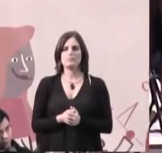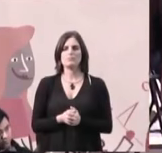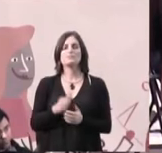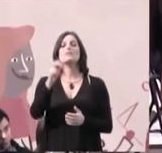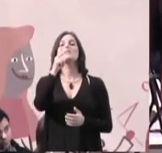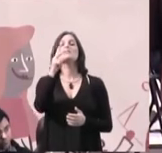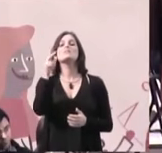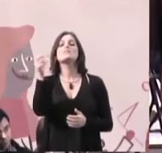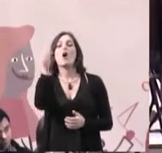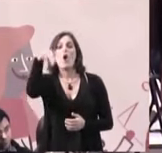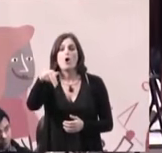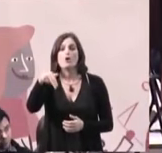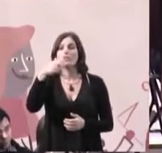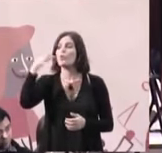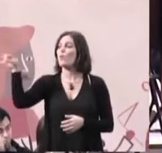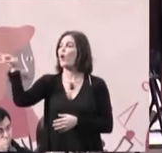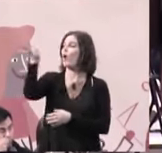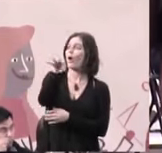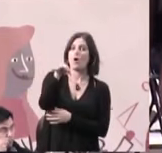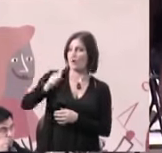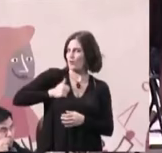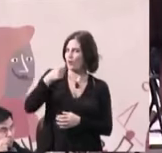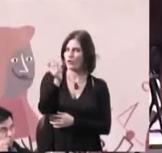Chacón, que per cert no arriba per casualitat,